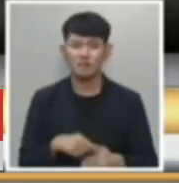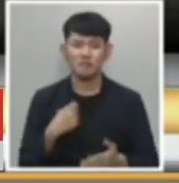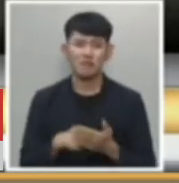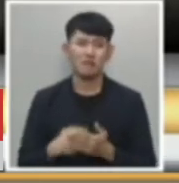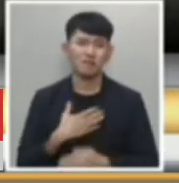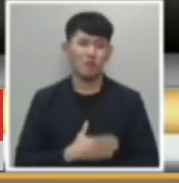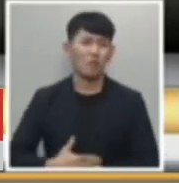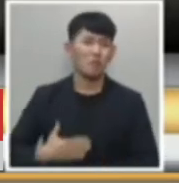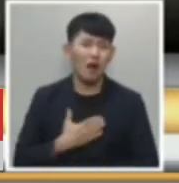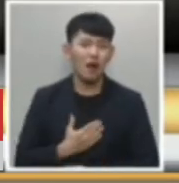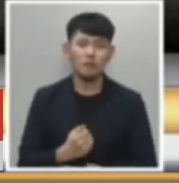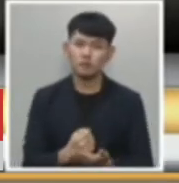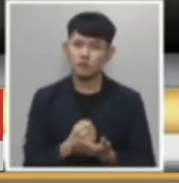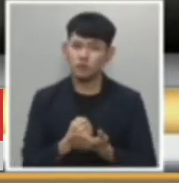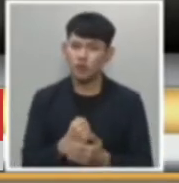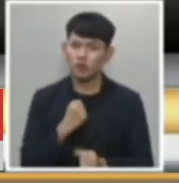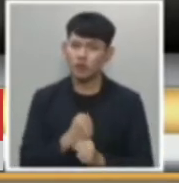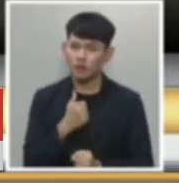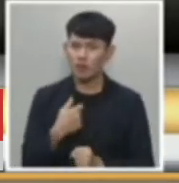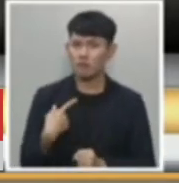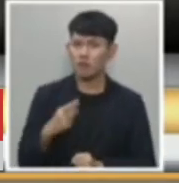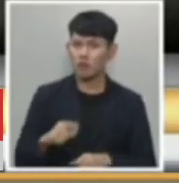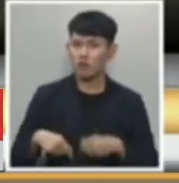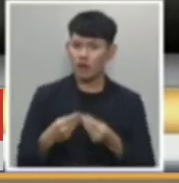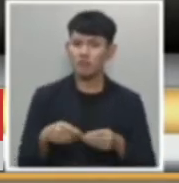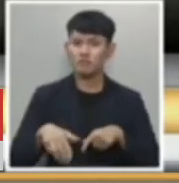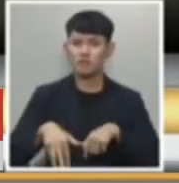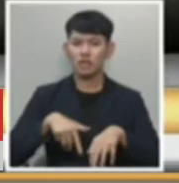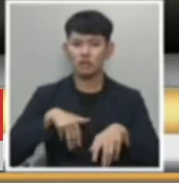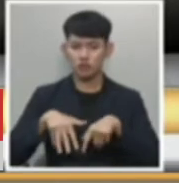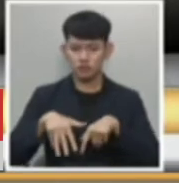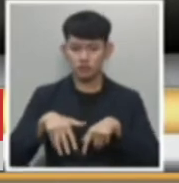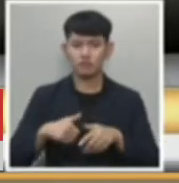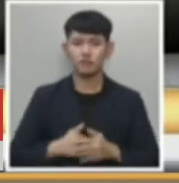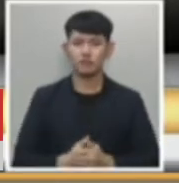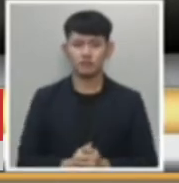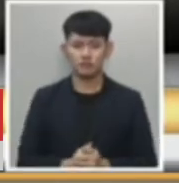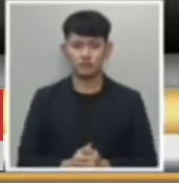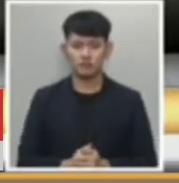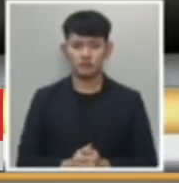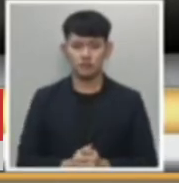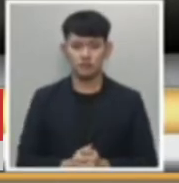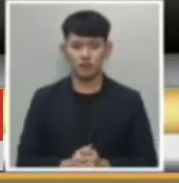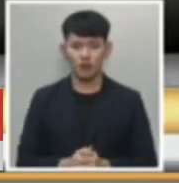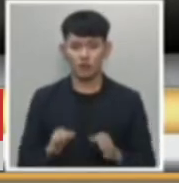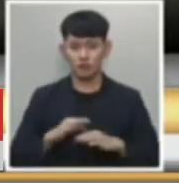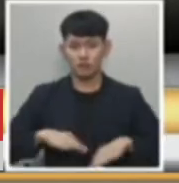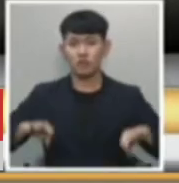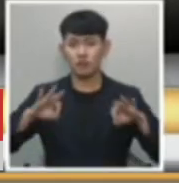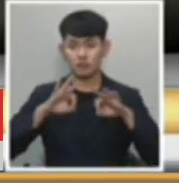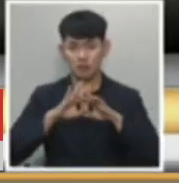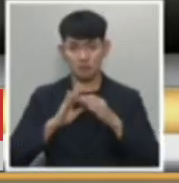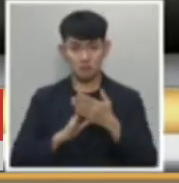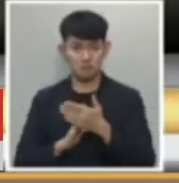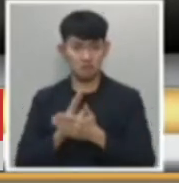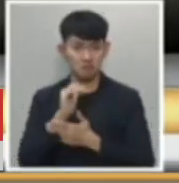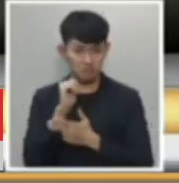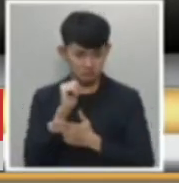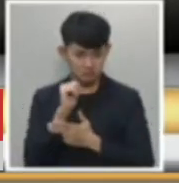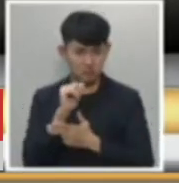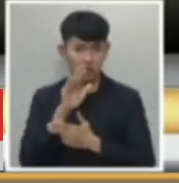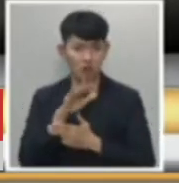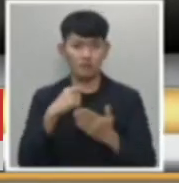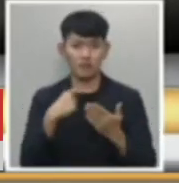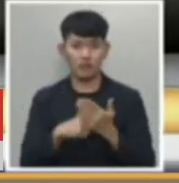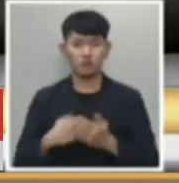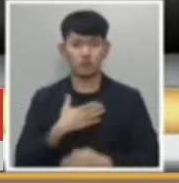าพเนี่ยให้เกิดประโยชน์กับพี่น้องประชาชนนะครับซึ่งความสำคัญความสำเร็จของหลักประกันสุ